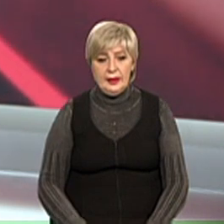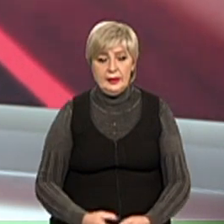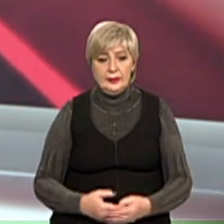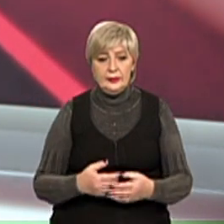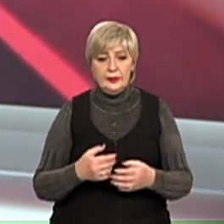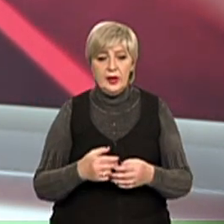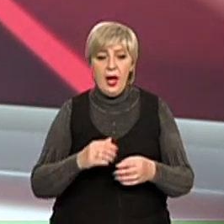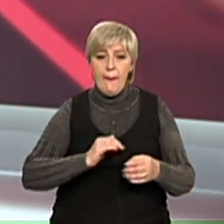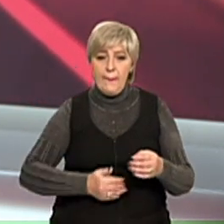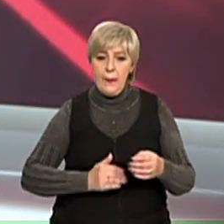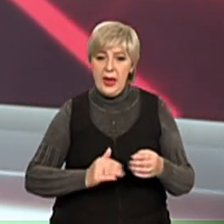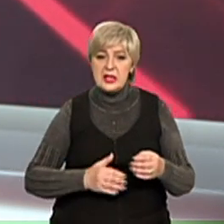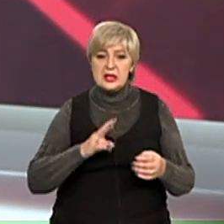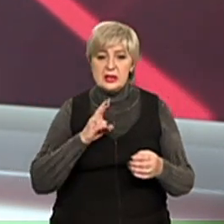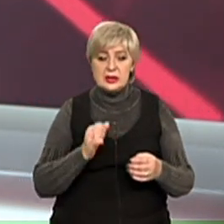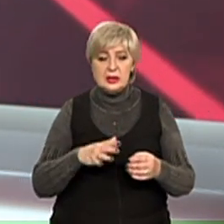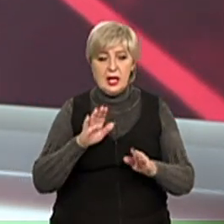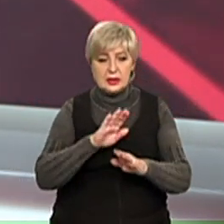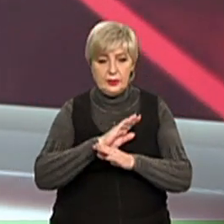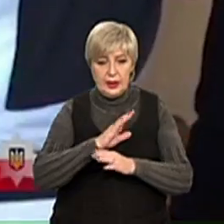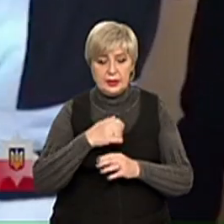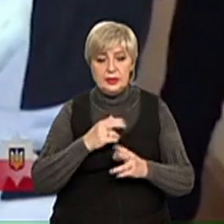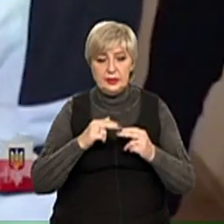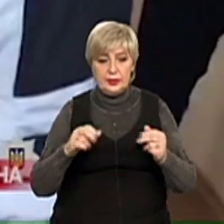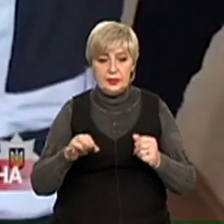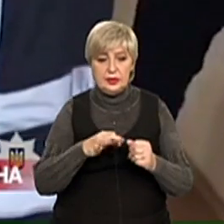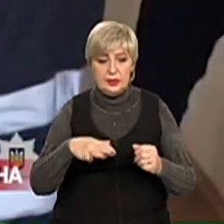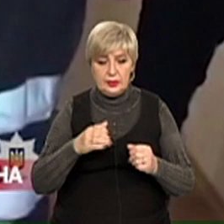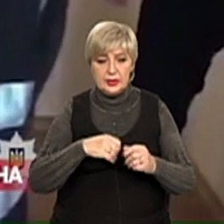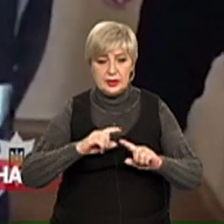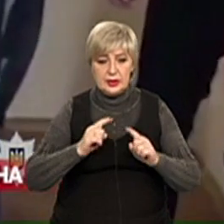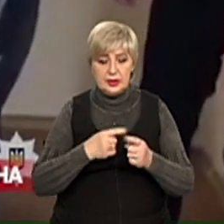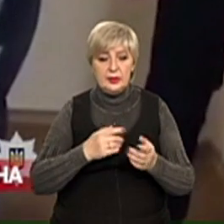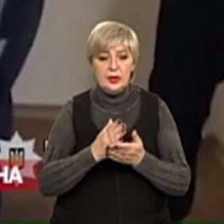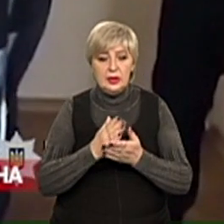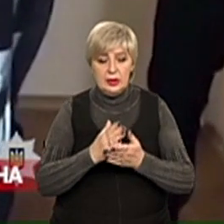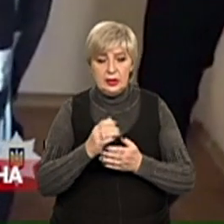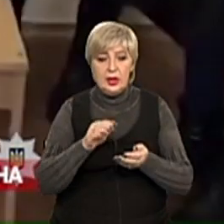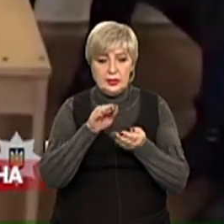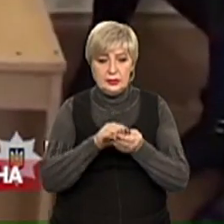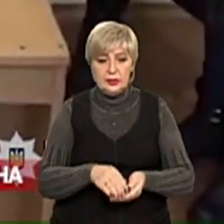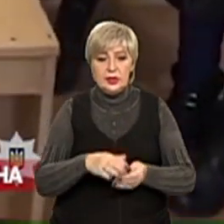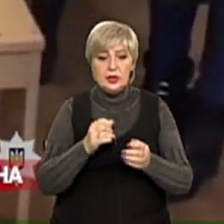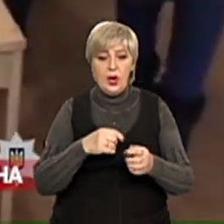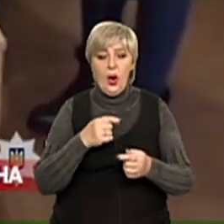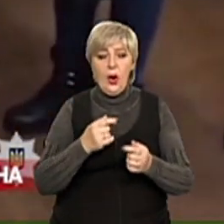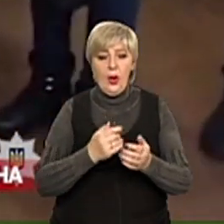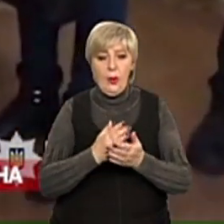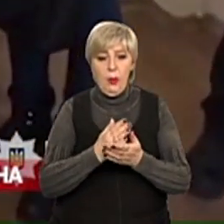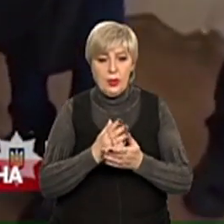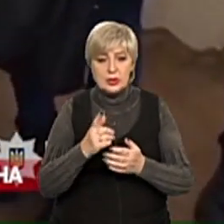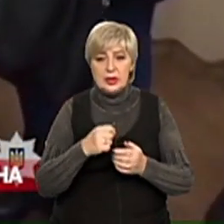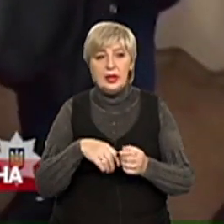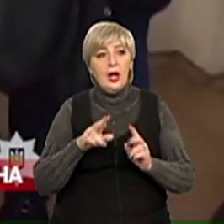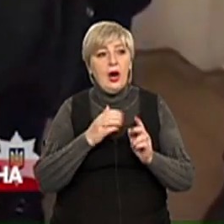Бізнес на смерті на Дніпропетровщині затримали працівницю ритуальних послуг, яка пропонувала поліцейському хабар у 5 тисяч доларів. Це